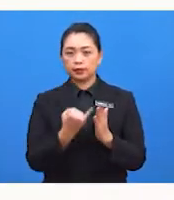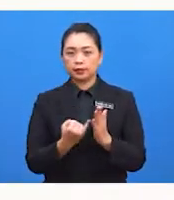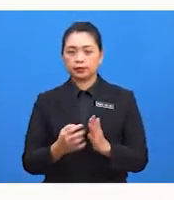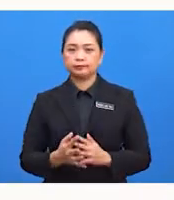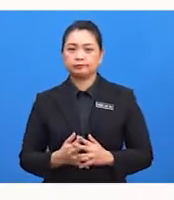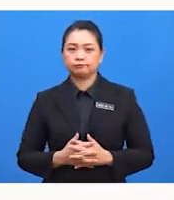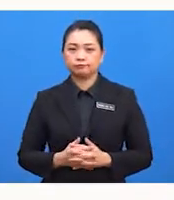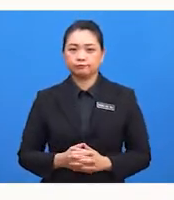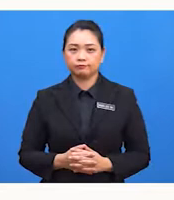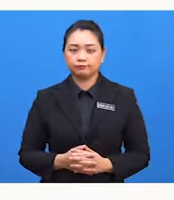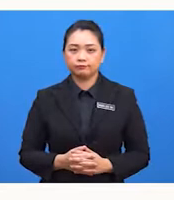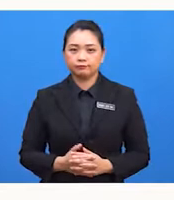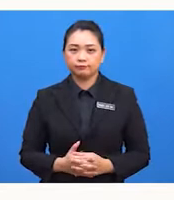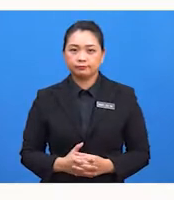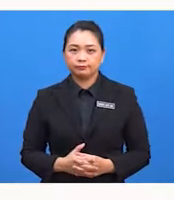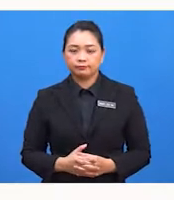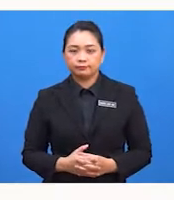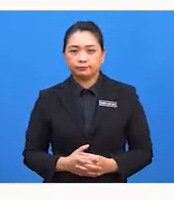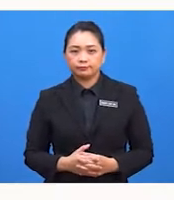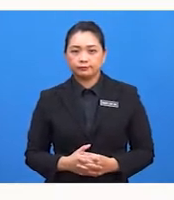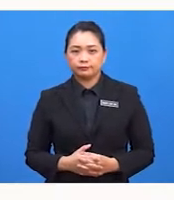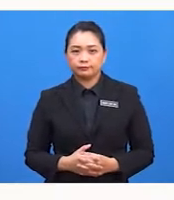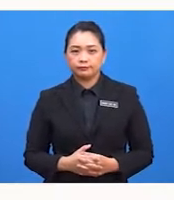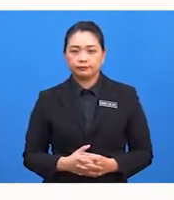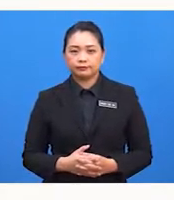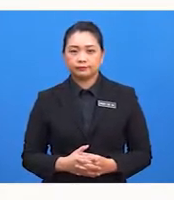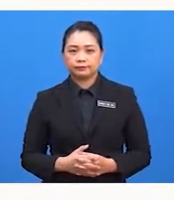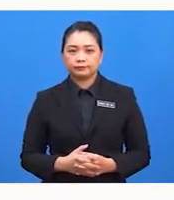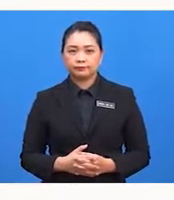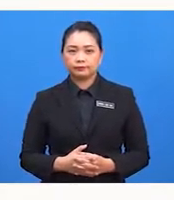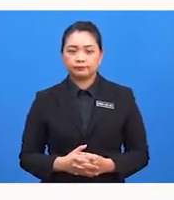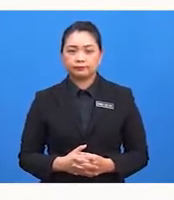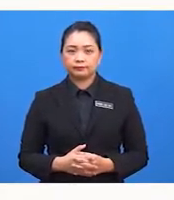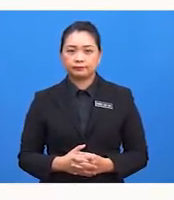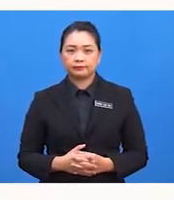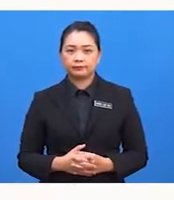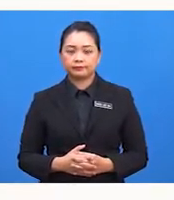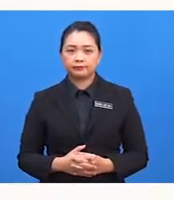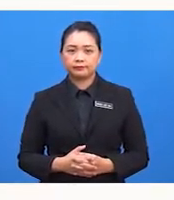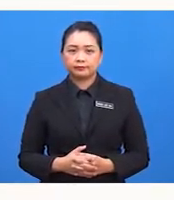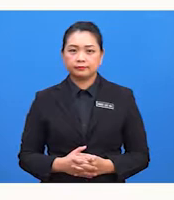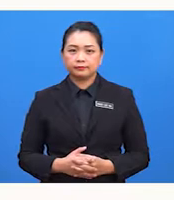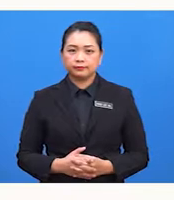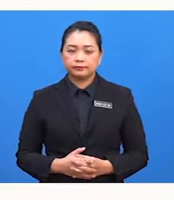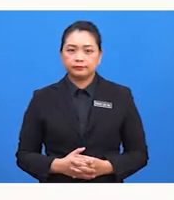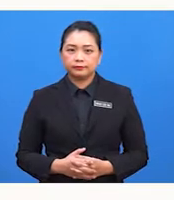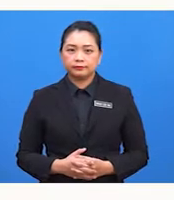Antara painting tools yang digunakan dalam lukisan ilustrasi adalah